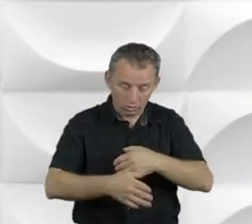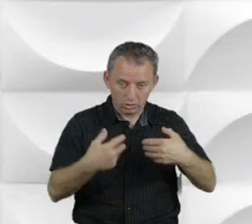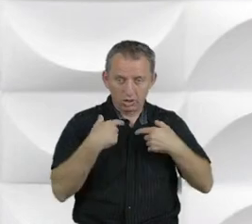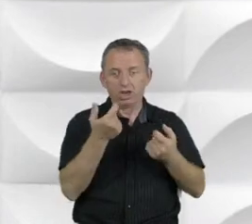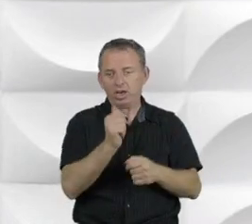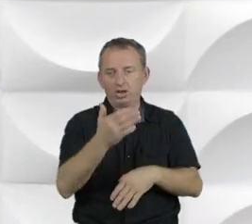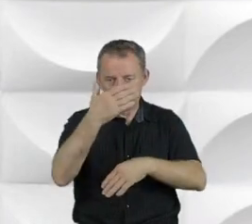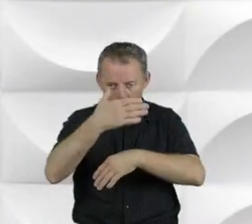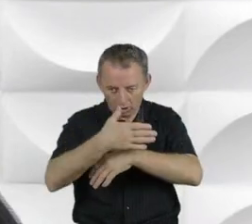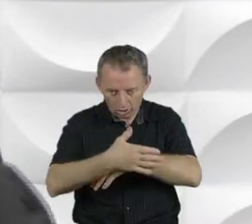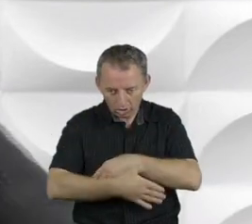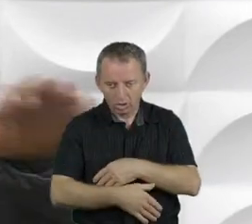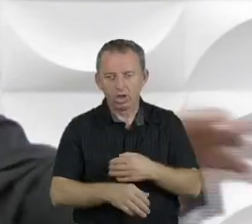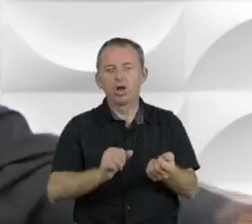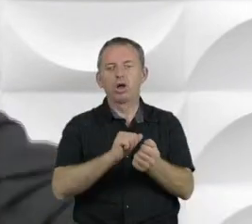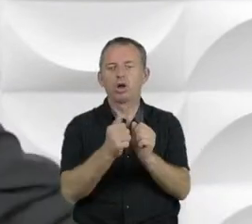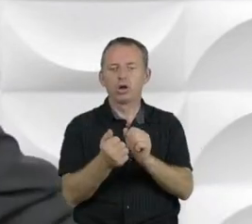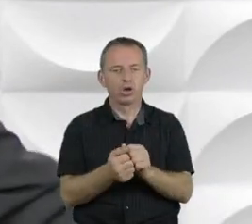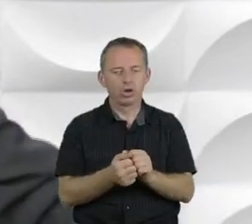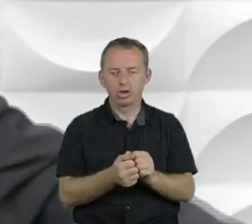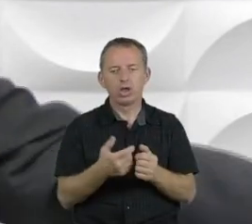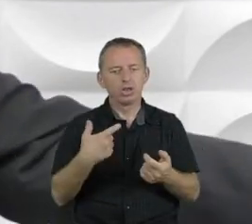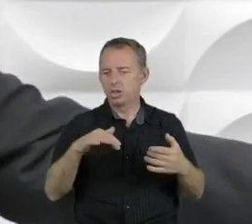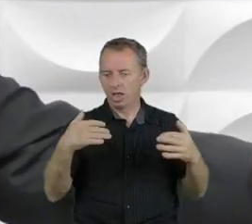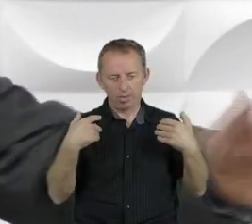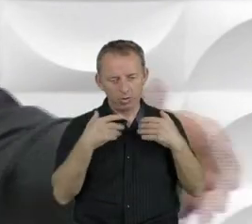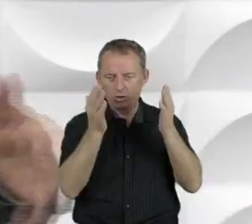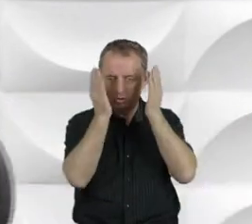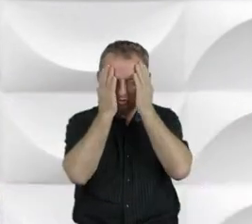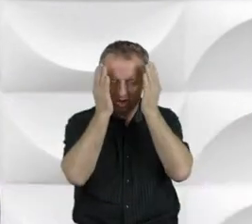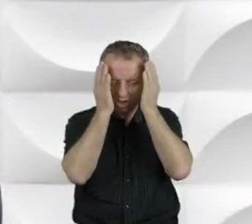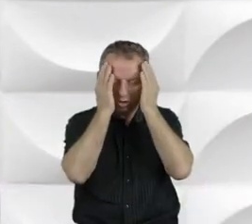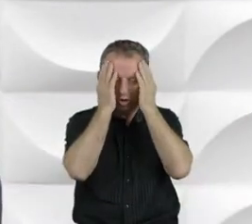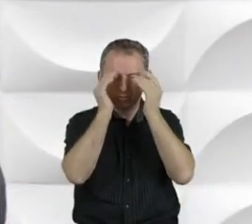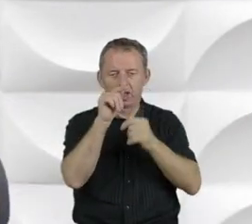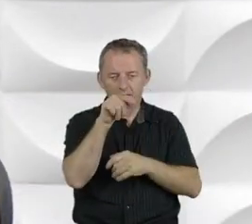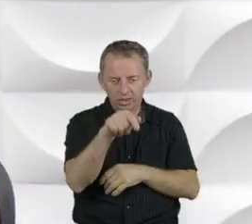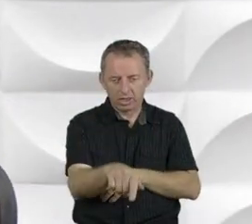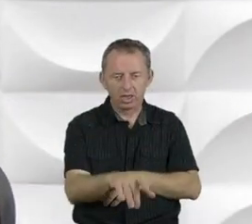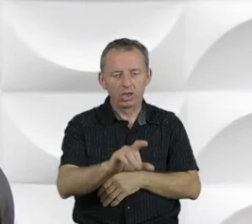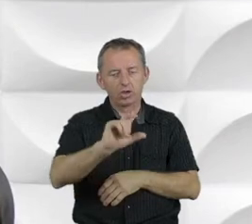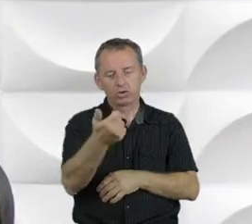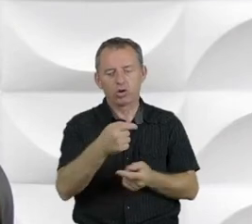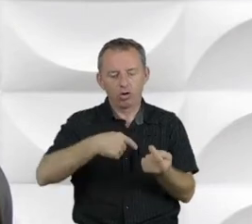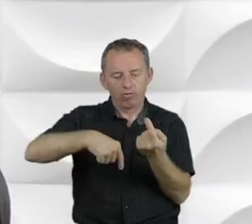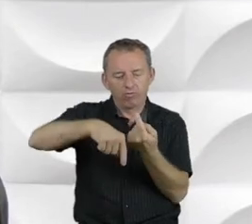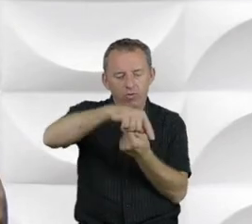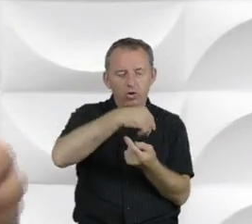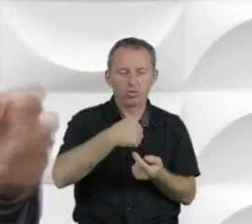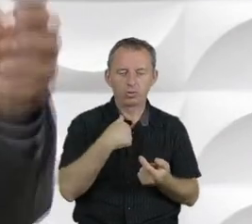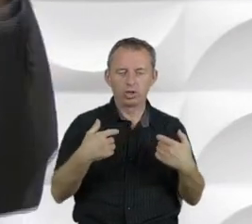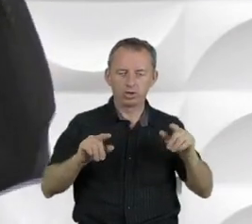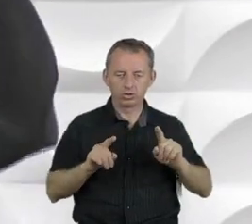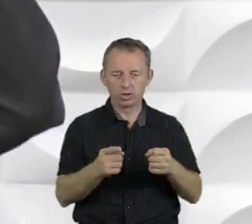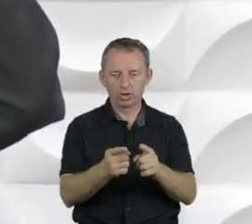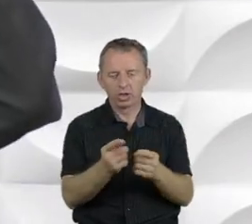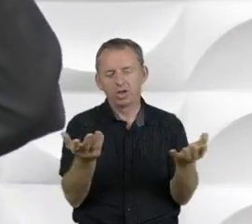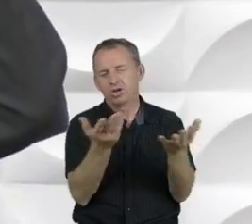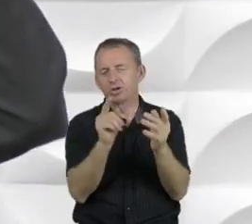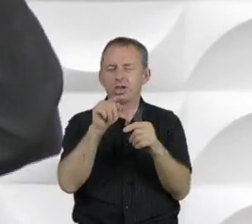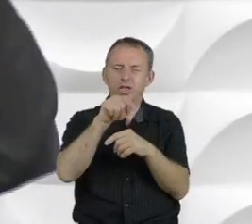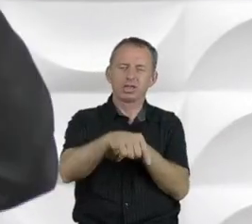się kończy. Chociaż ja nie byłem świadomy tego, co się wokół mnie dzieje. Ale gdzieś tam